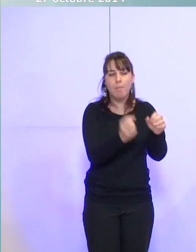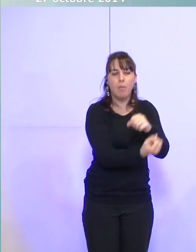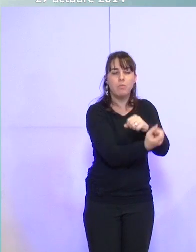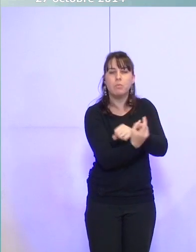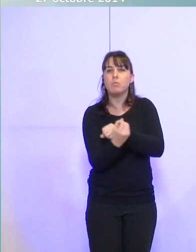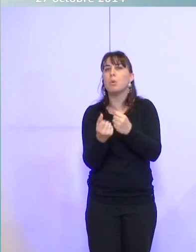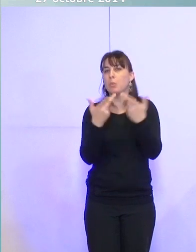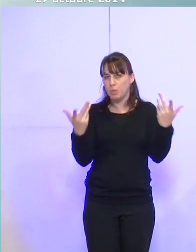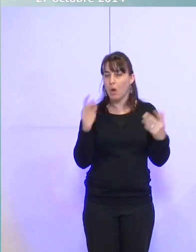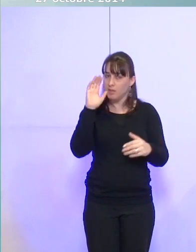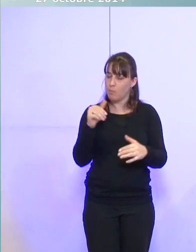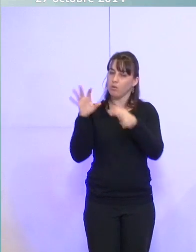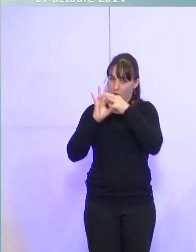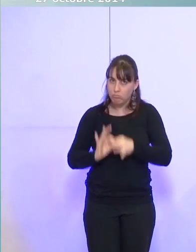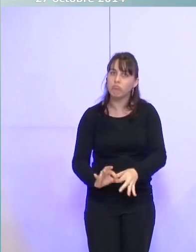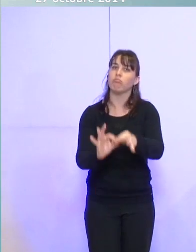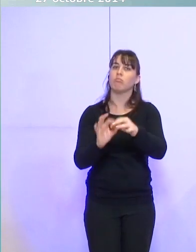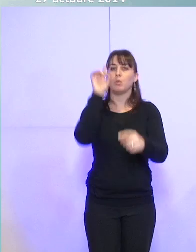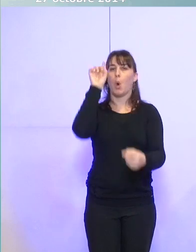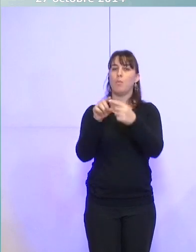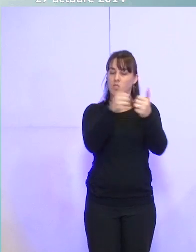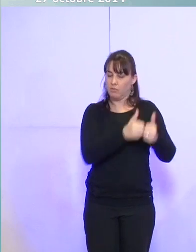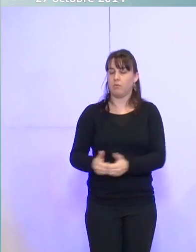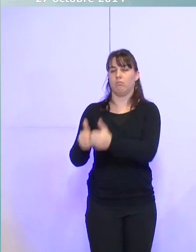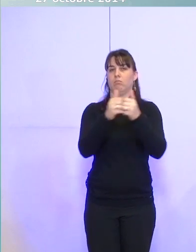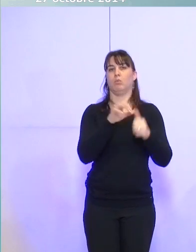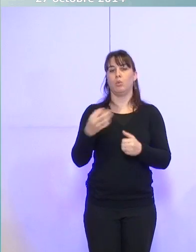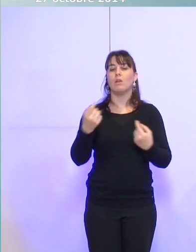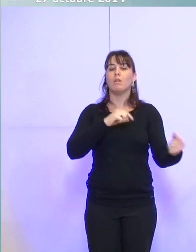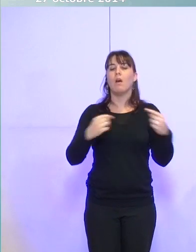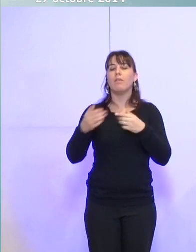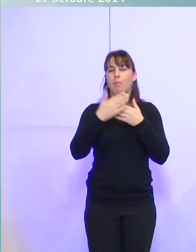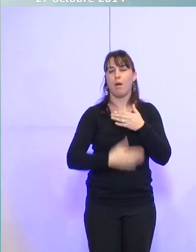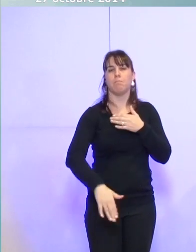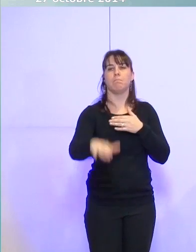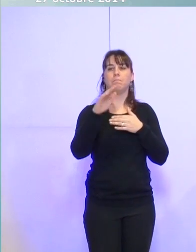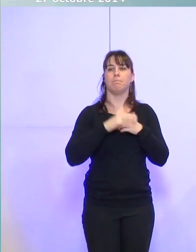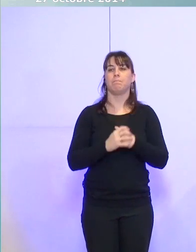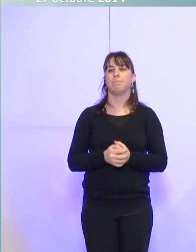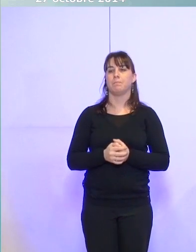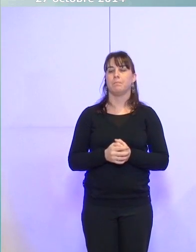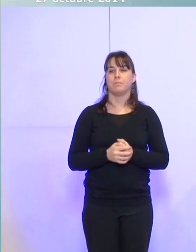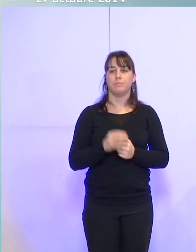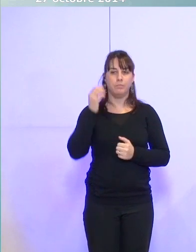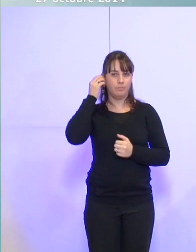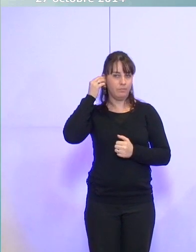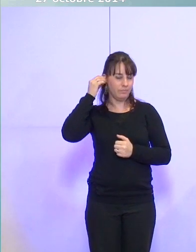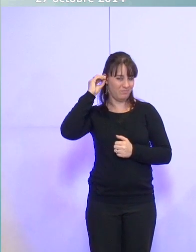Grenoble, et que là, ça sera évidemment un des enjeux des discussions que nous aurons à l'échelle de la métropole.